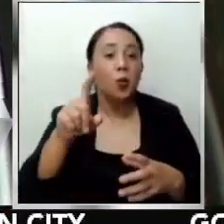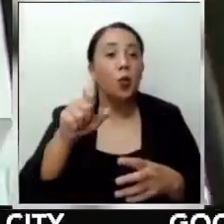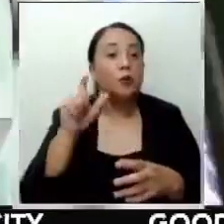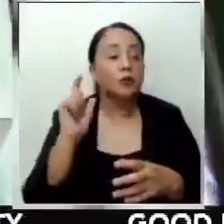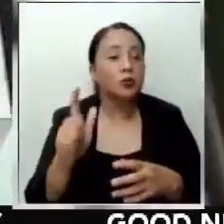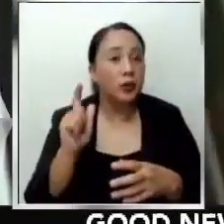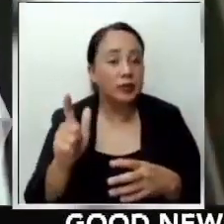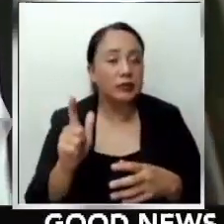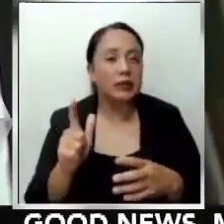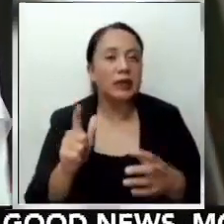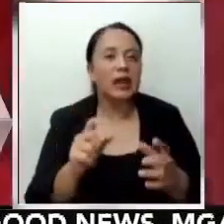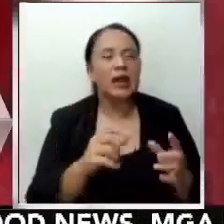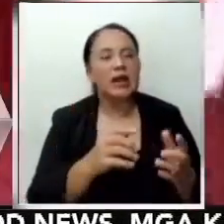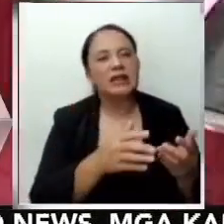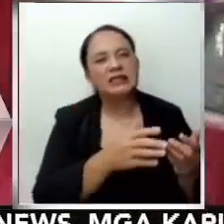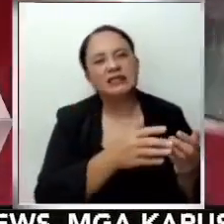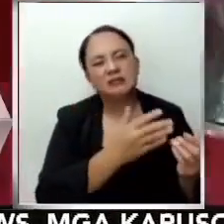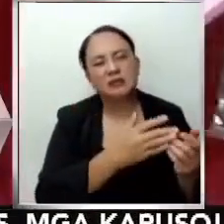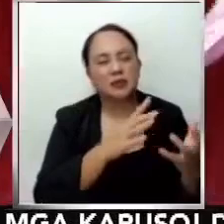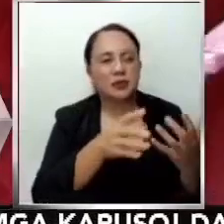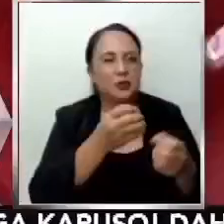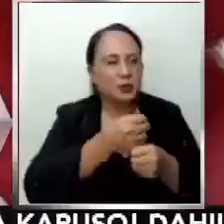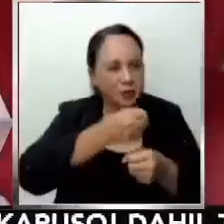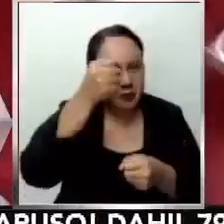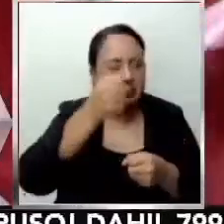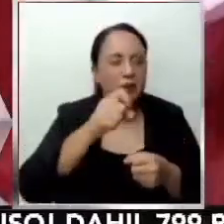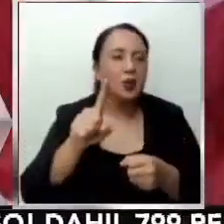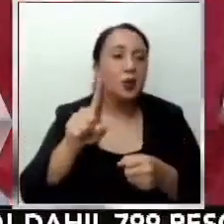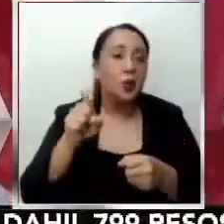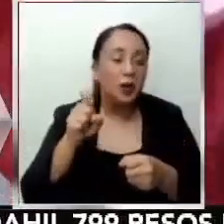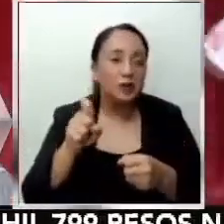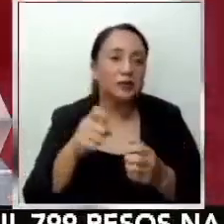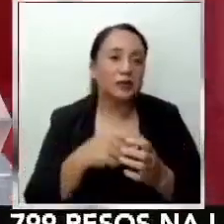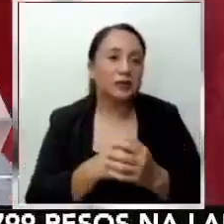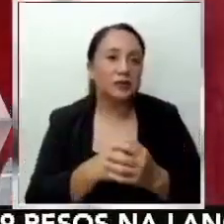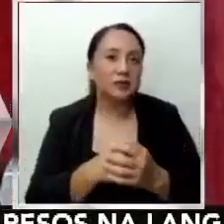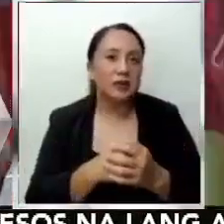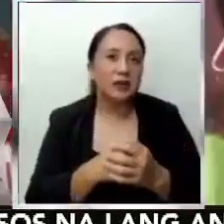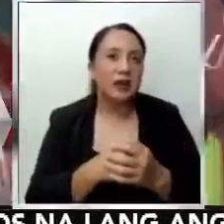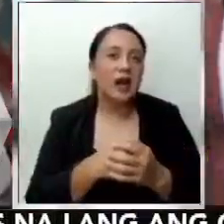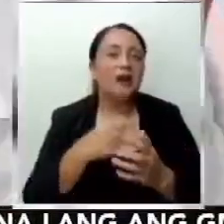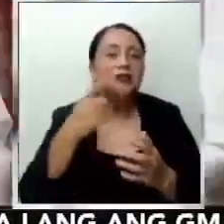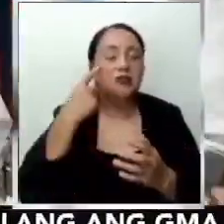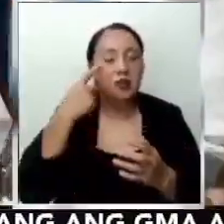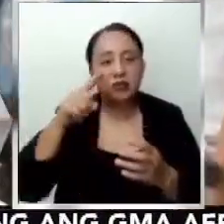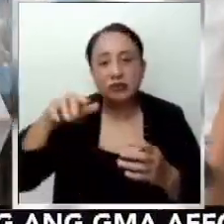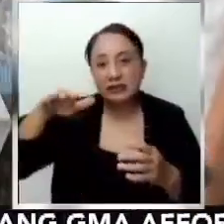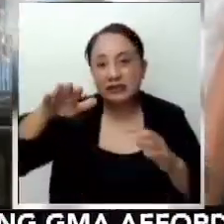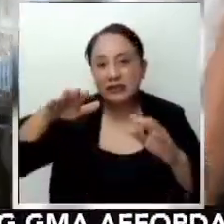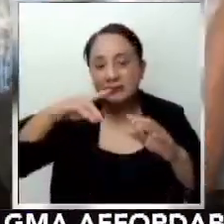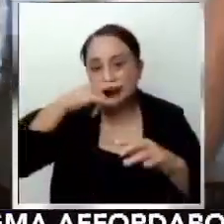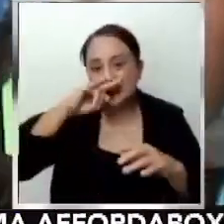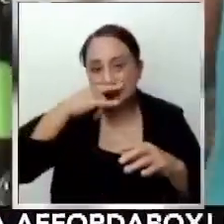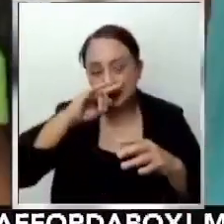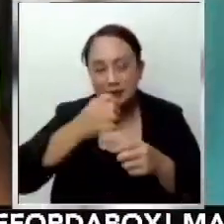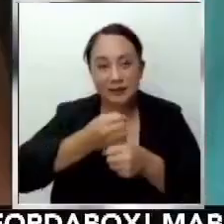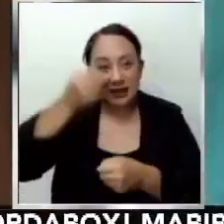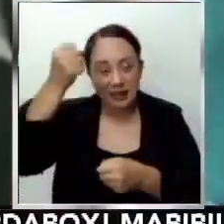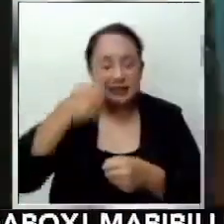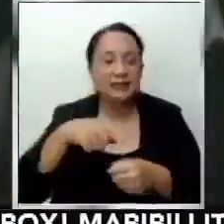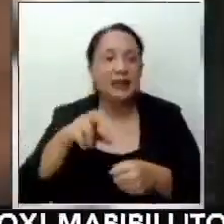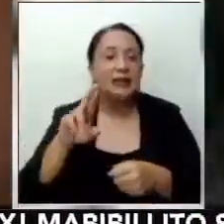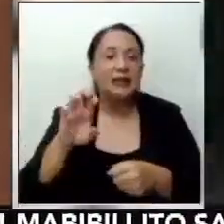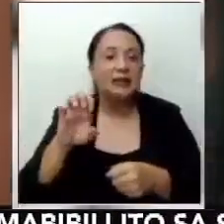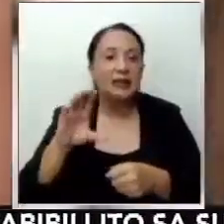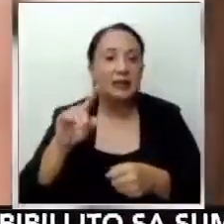ang ordinaryong payong, habang 100 pesos ang pambatang payong. At dito nga po sa kahabaan ng Recto Avenue Corner sa